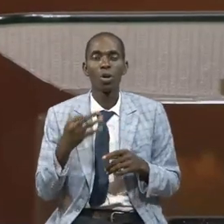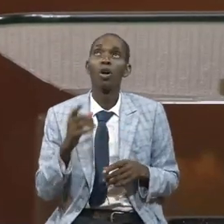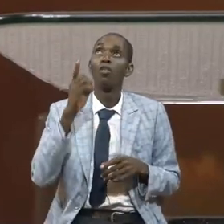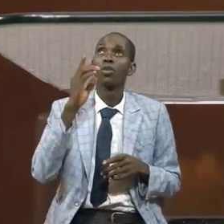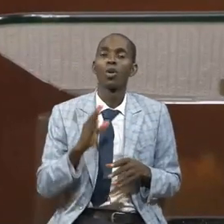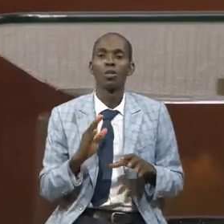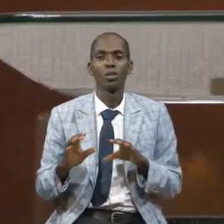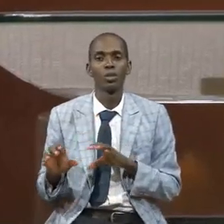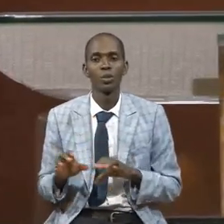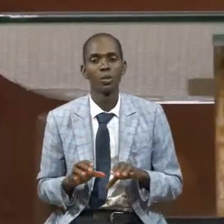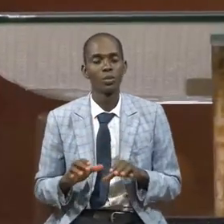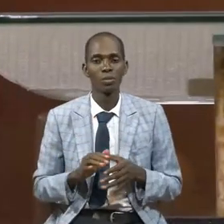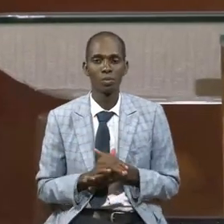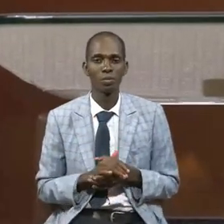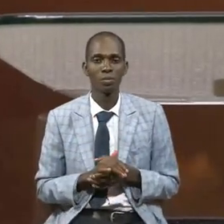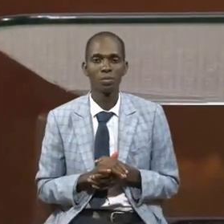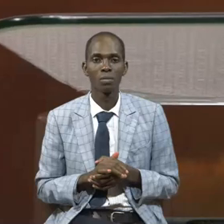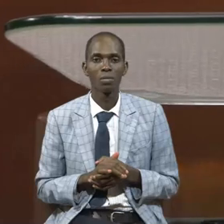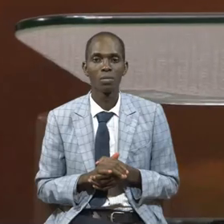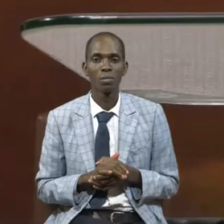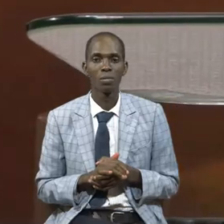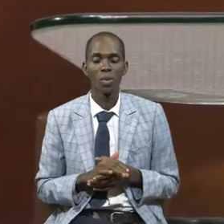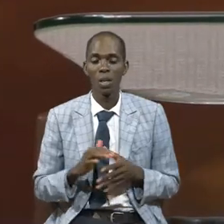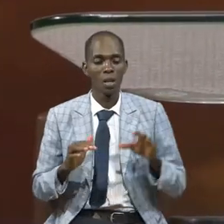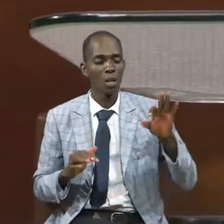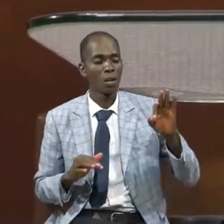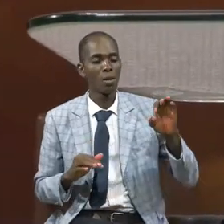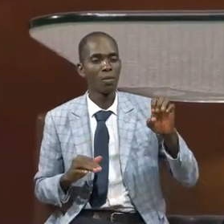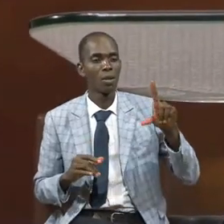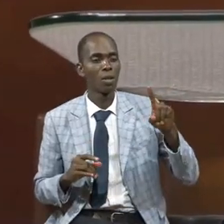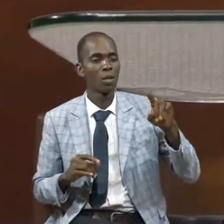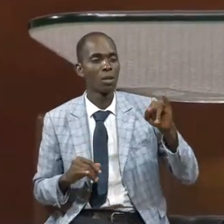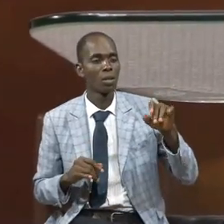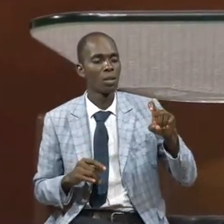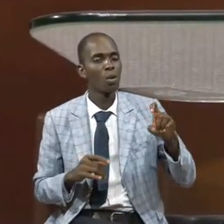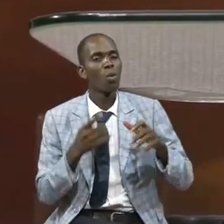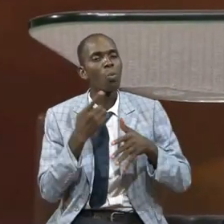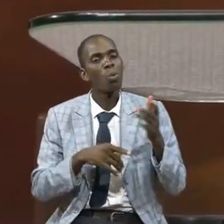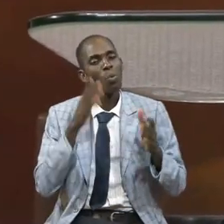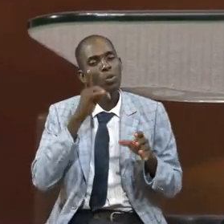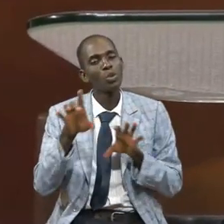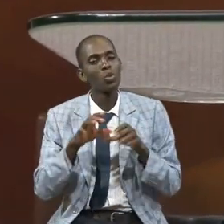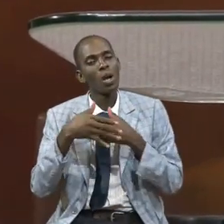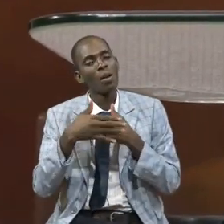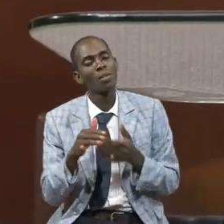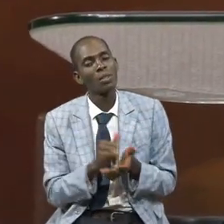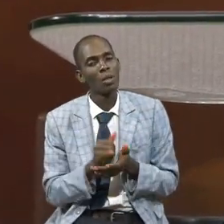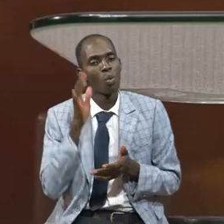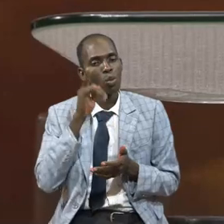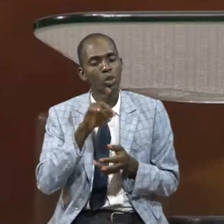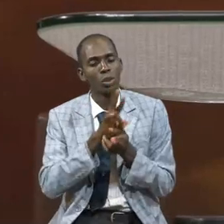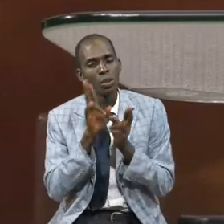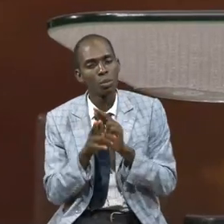Elle examine. Félix effrayé. L'effroi ne suffit pas. Que vas-tu faire après cela,